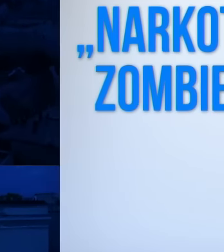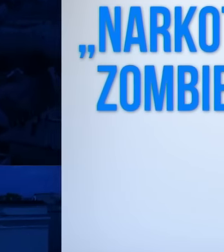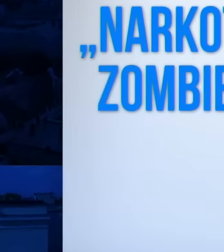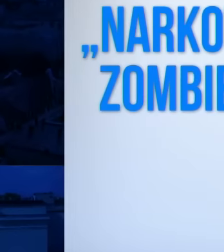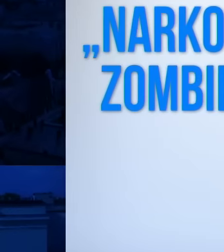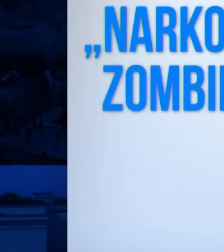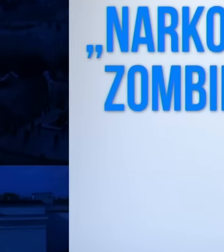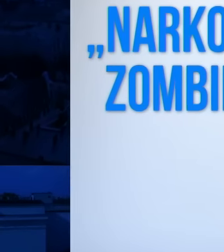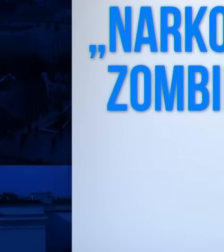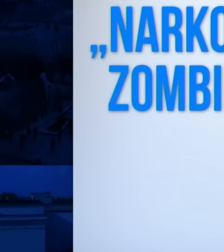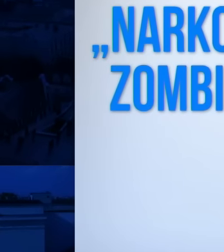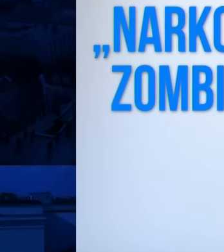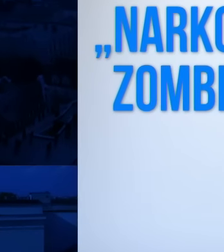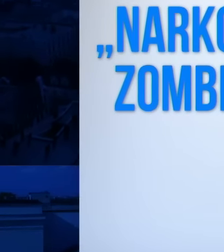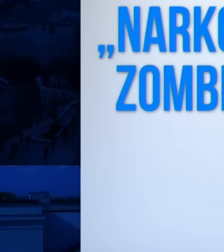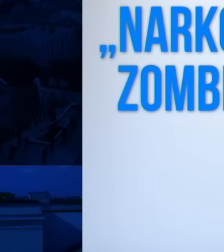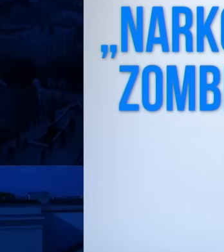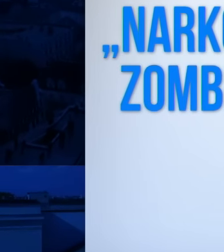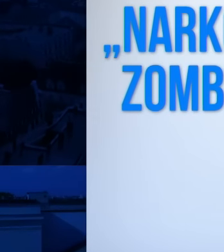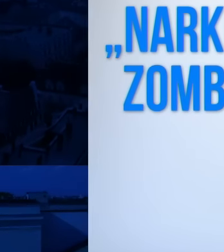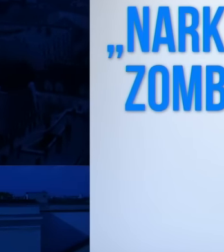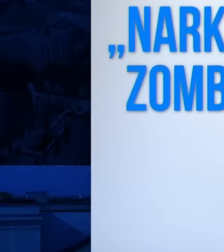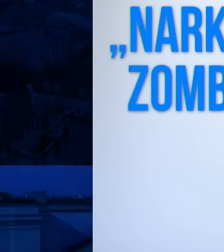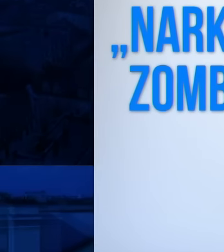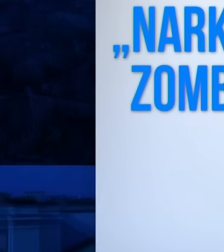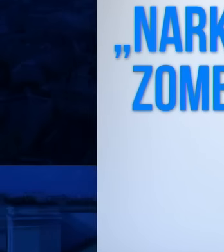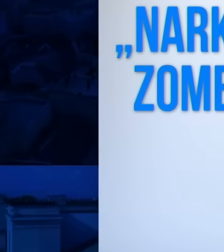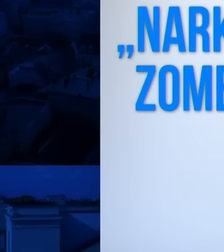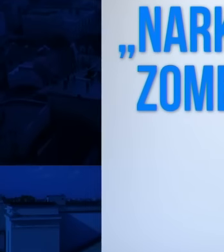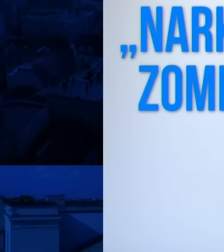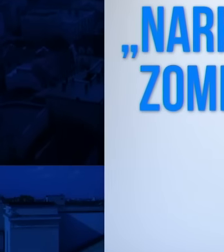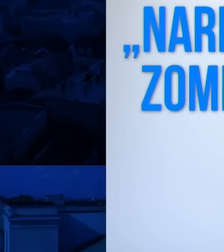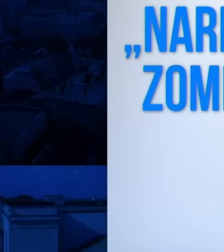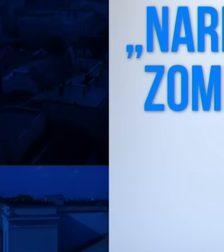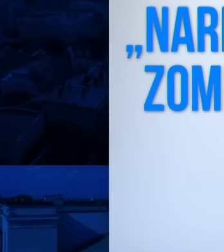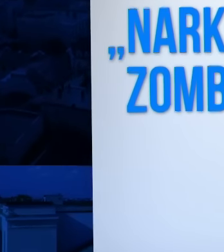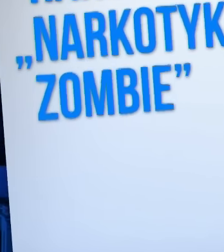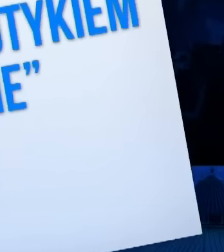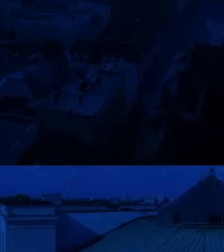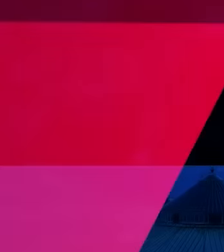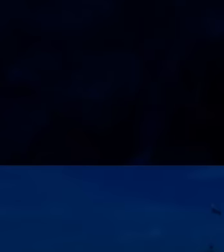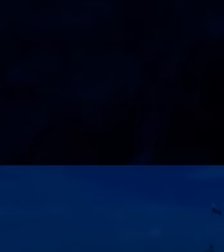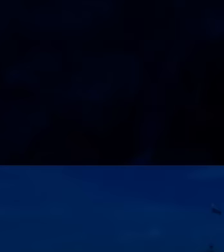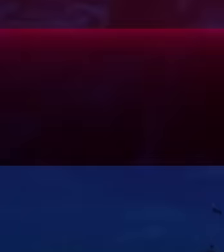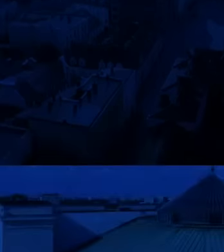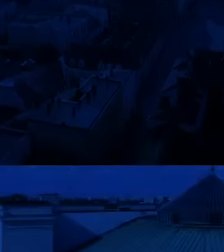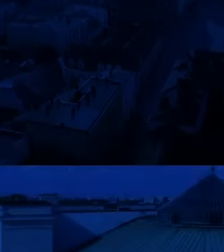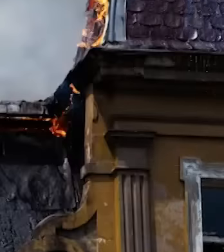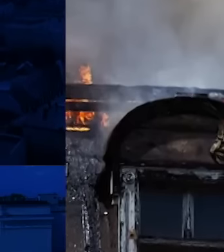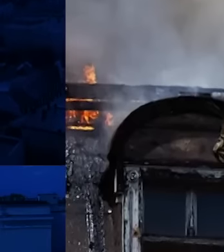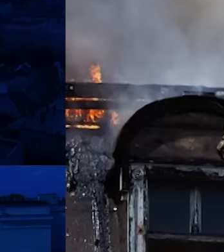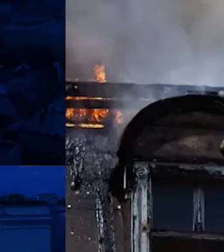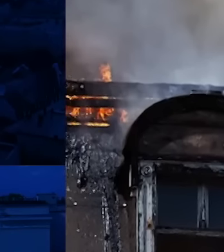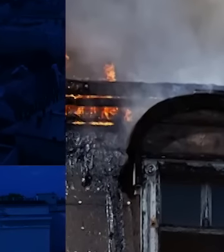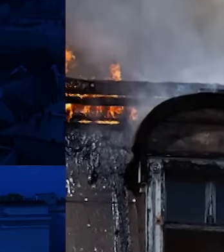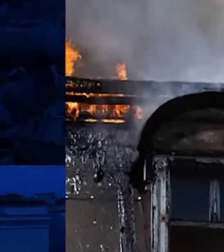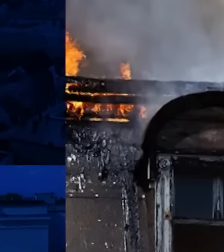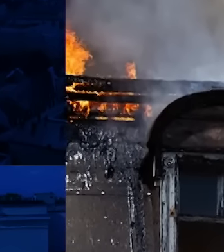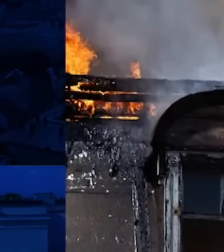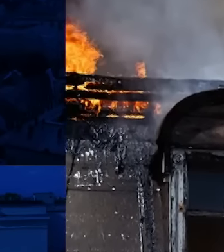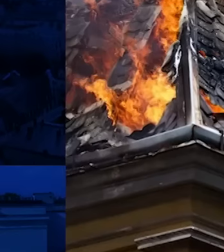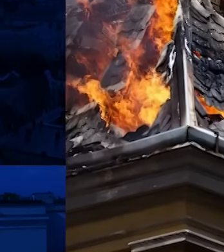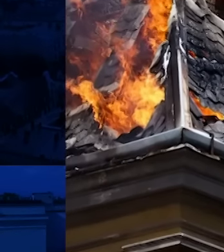3 z 4 zatrzymanych osób, w tym osłabiony żuromiński duch, usłyszały zarzuty w związku z nielegalnym handlem fentanylem. W